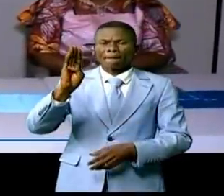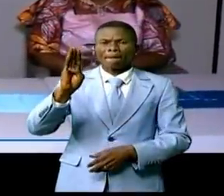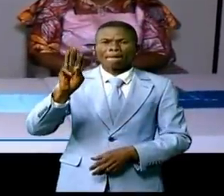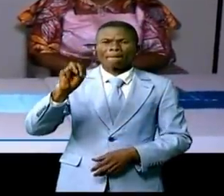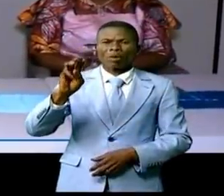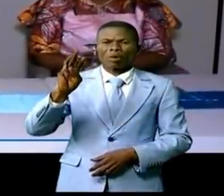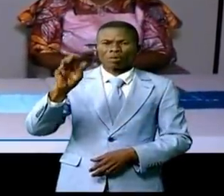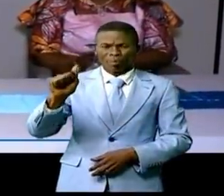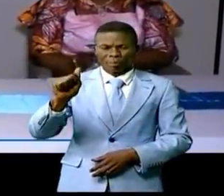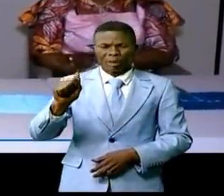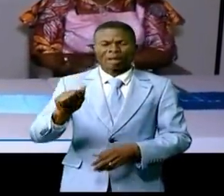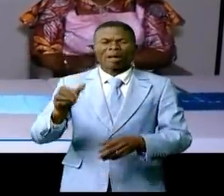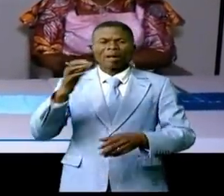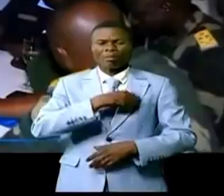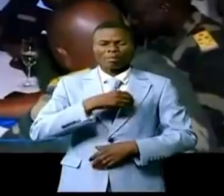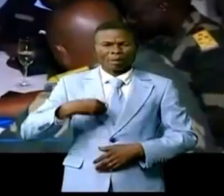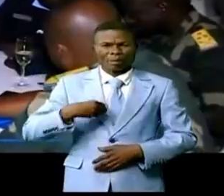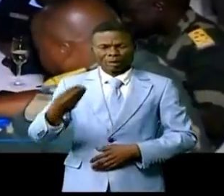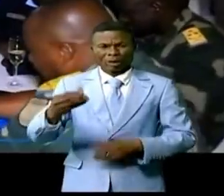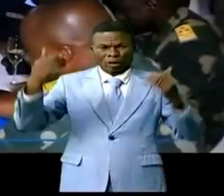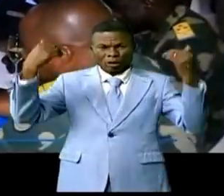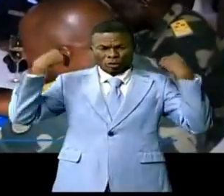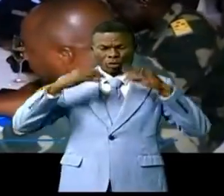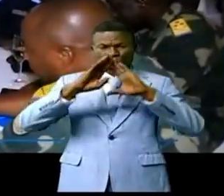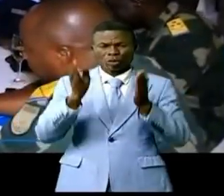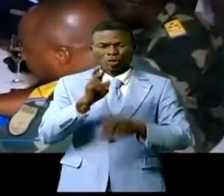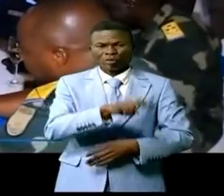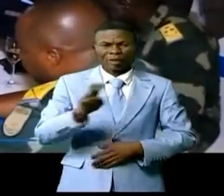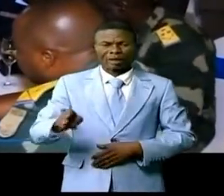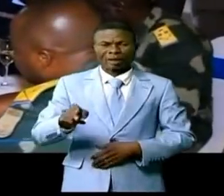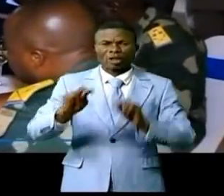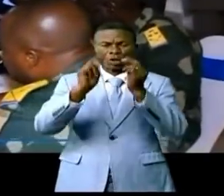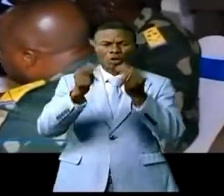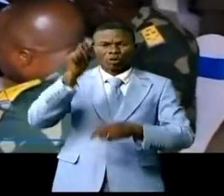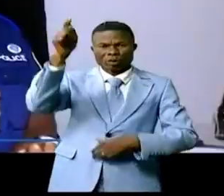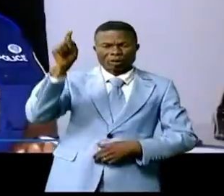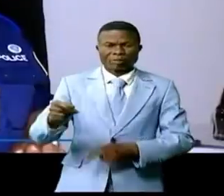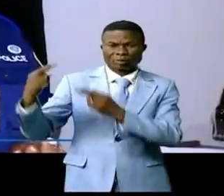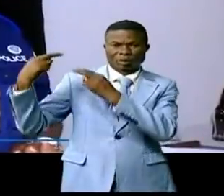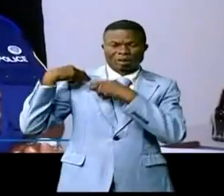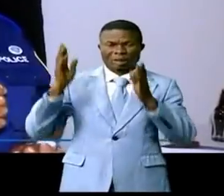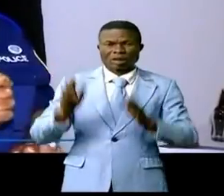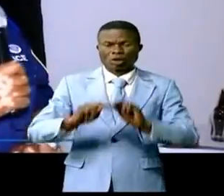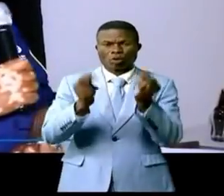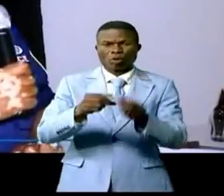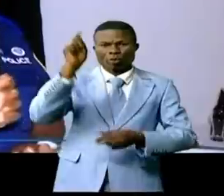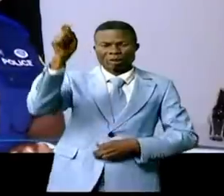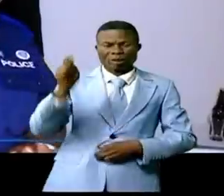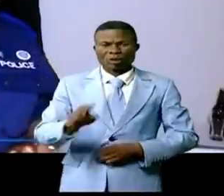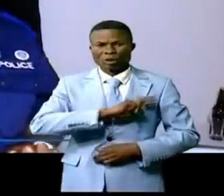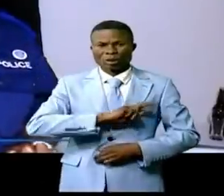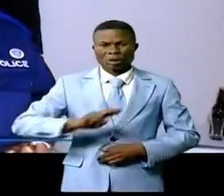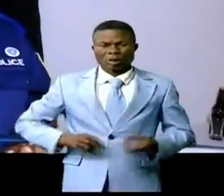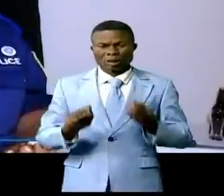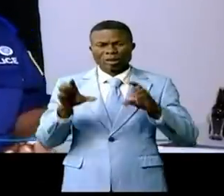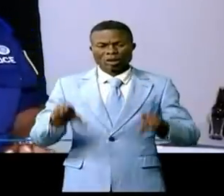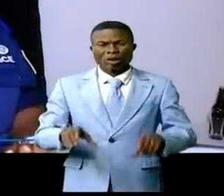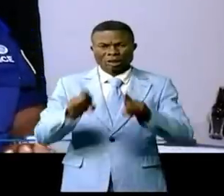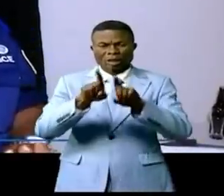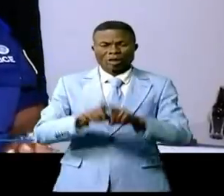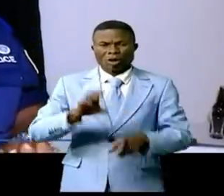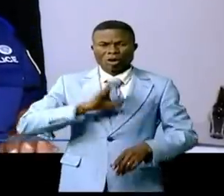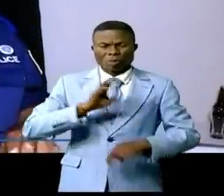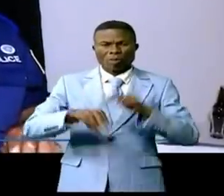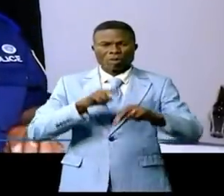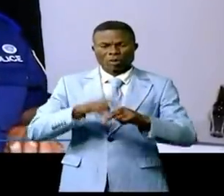le gouverneur intérimaire. Au nom du commandant de la 22e région militaire, ses responsables des forces armées de la RDC et de la police nationale congolaise ont